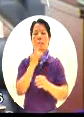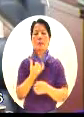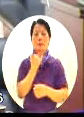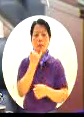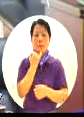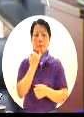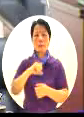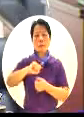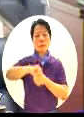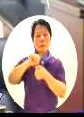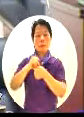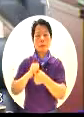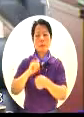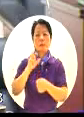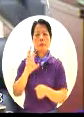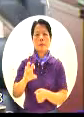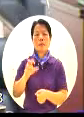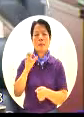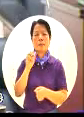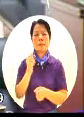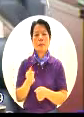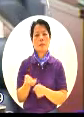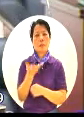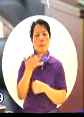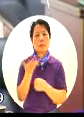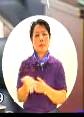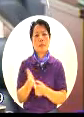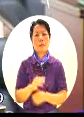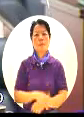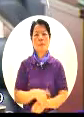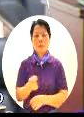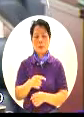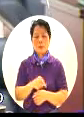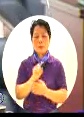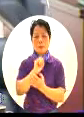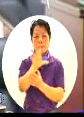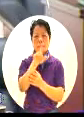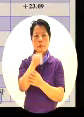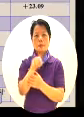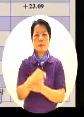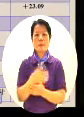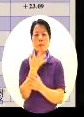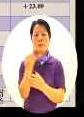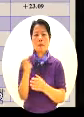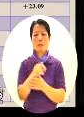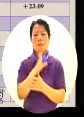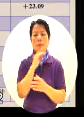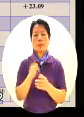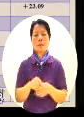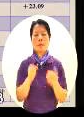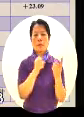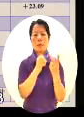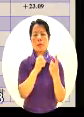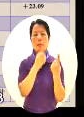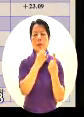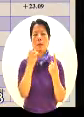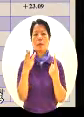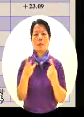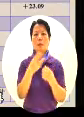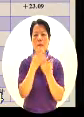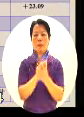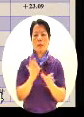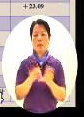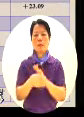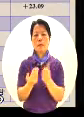80多亿？那从这一章的数目了哈，这数一哈，就是讲103年税入预